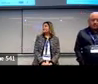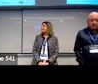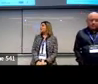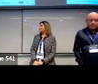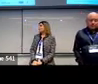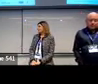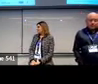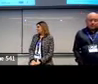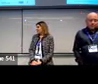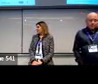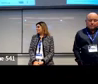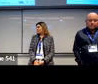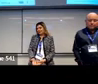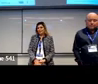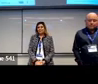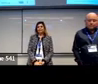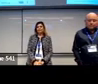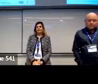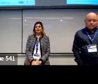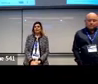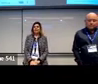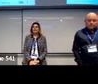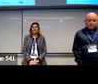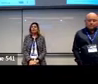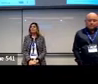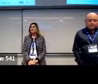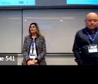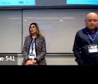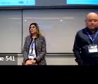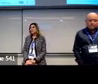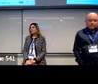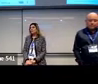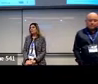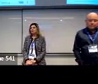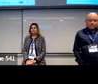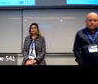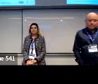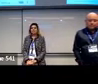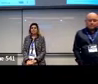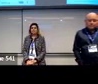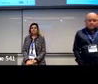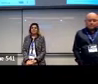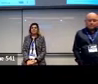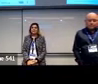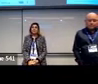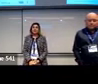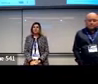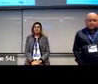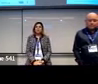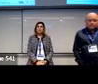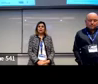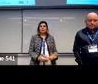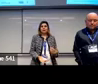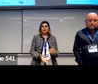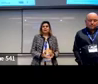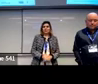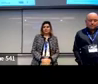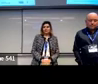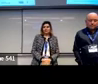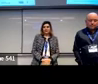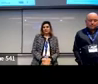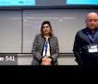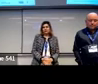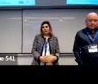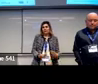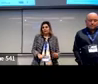Pour créer notre manuel REL, on a effectué des recherches. Par exemple,